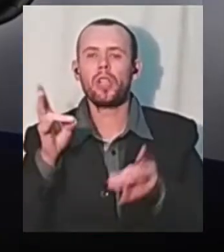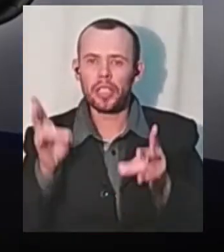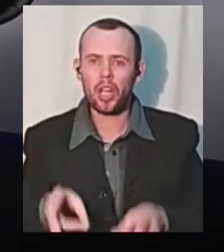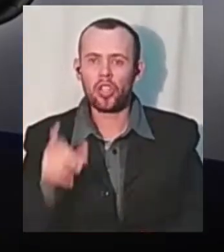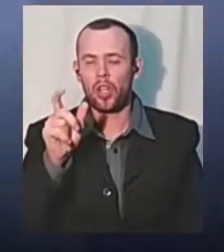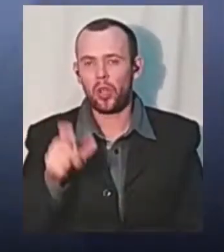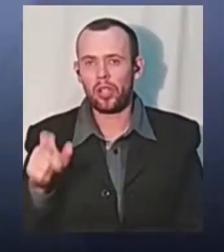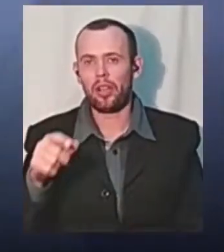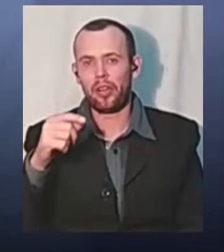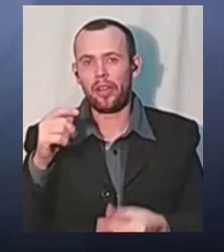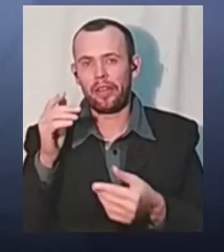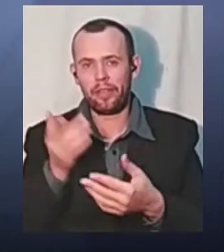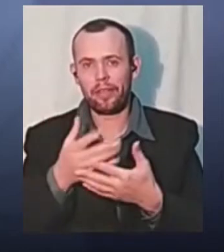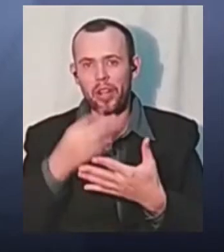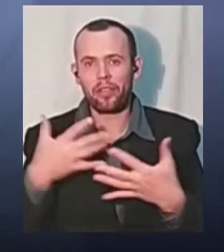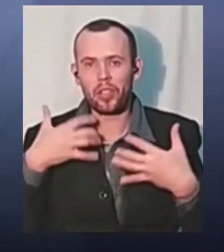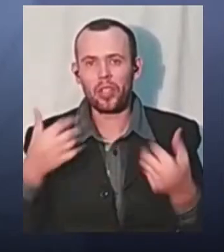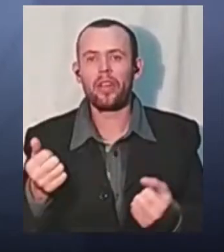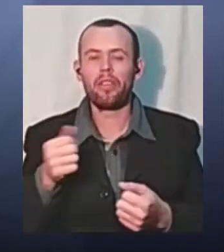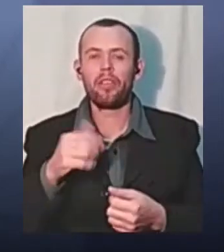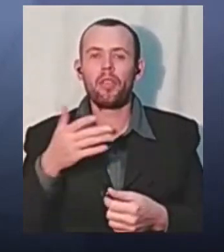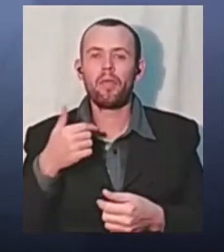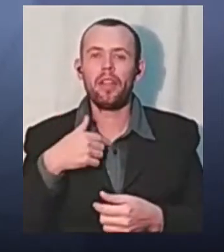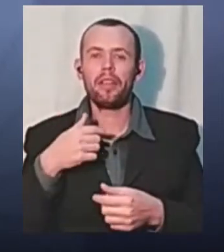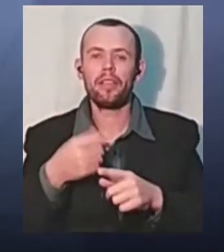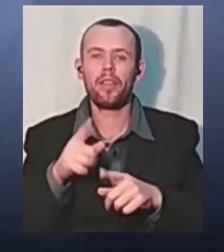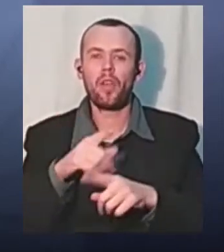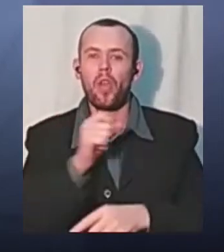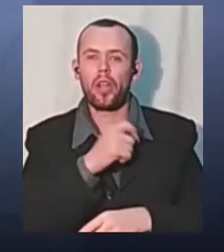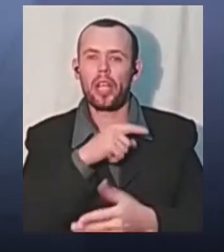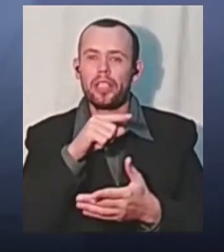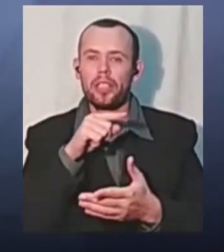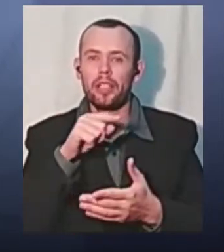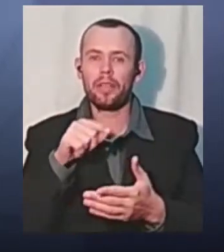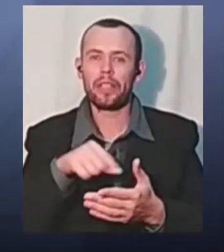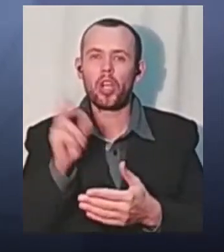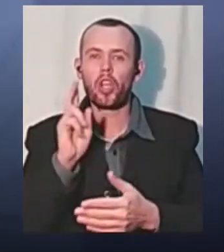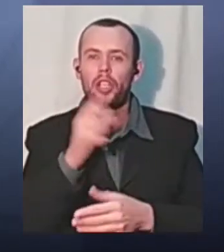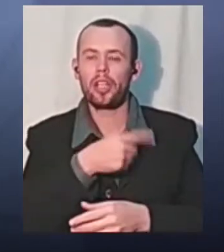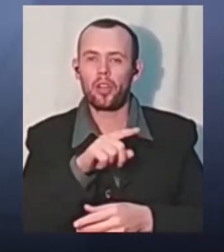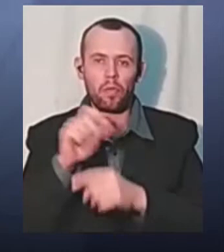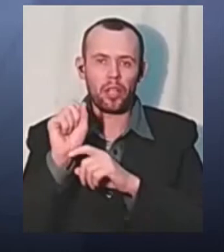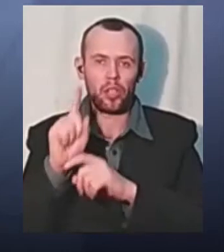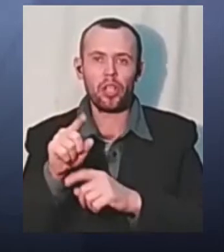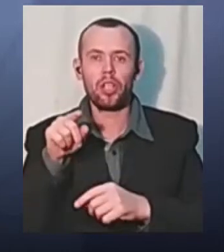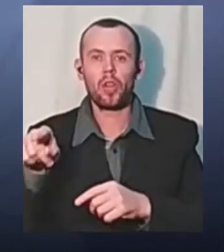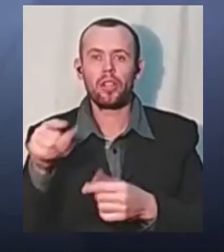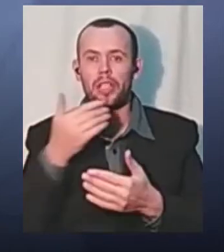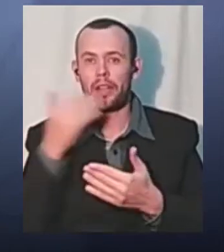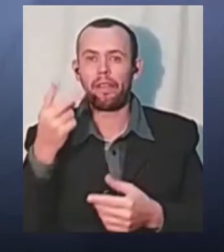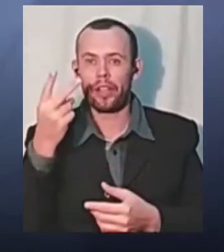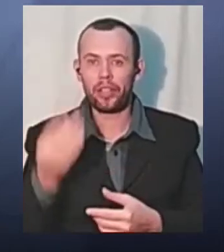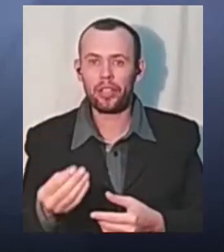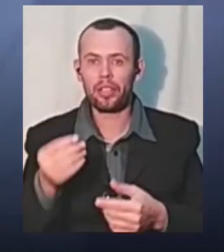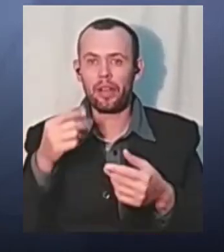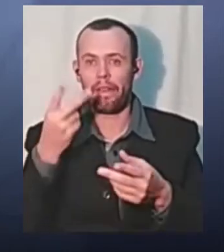її здоров'я. От за даними Миколи Торчуна, це головний лікар Одеської міської клінічної лікарні номер 11, до них за останні два дні, станом 28